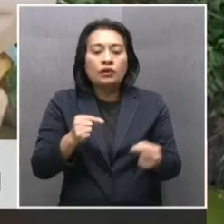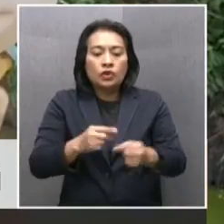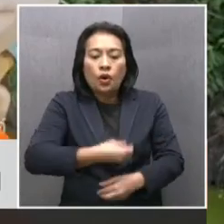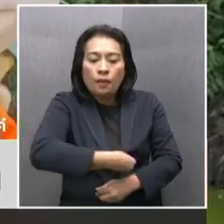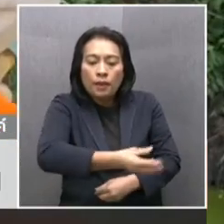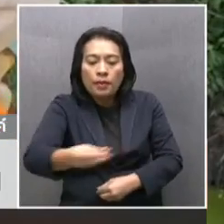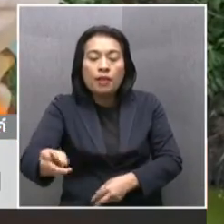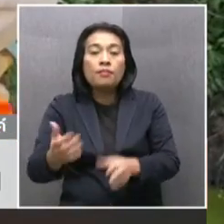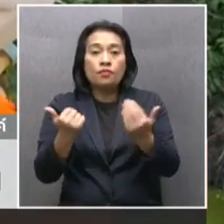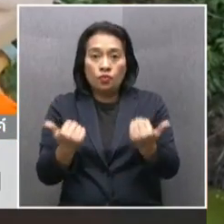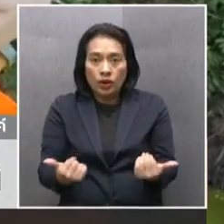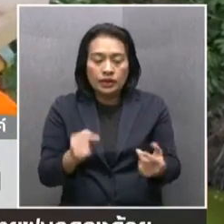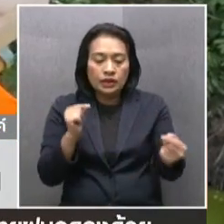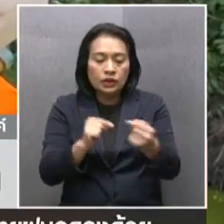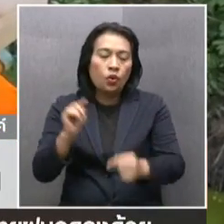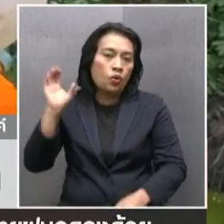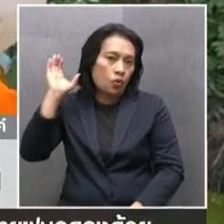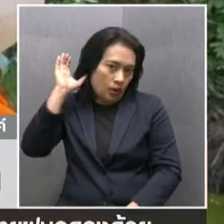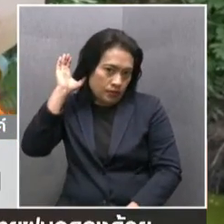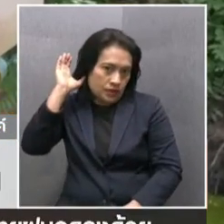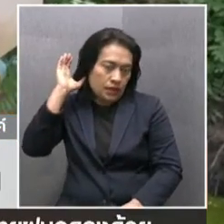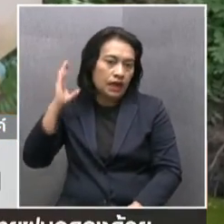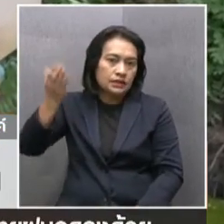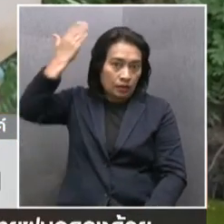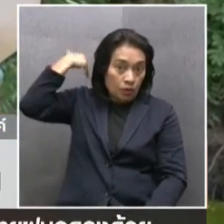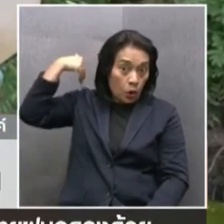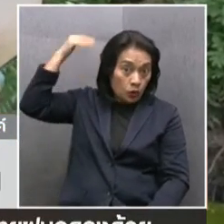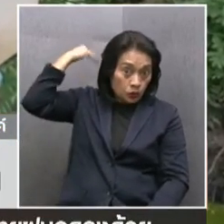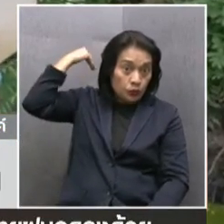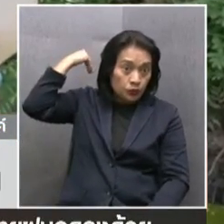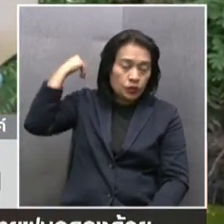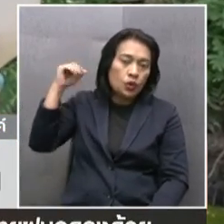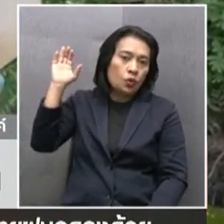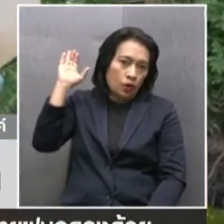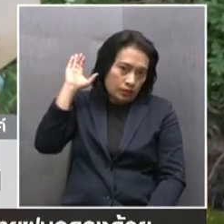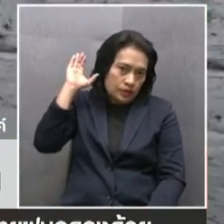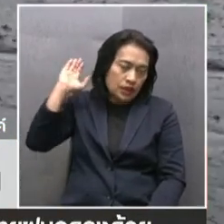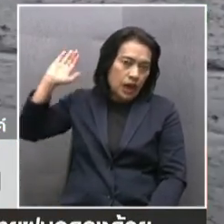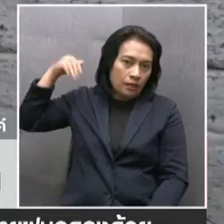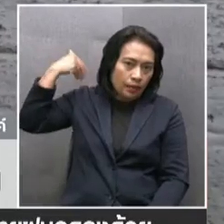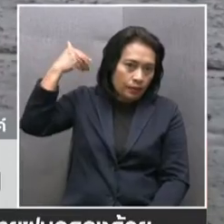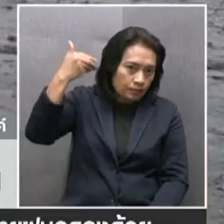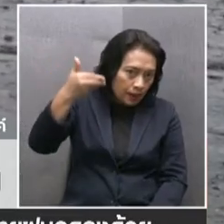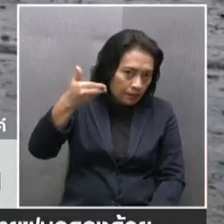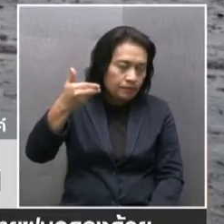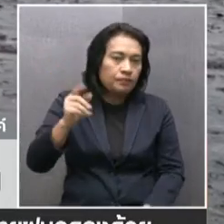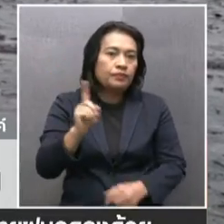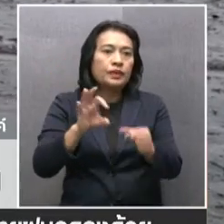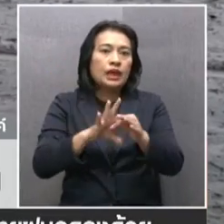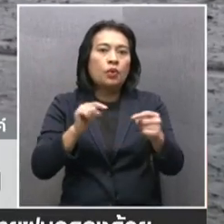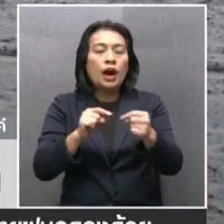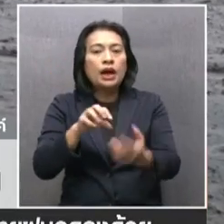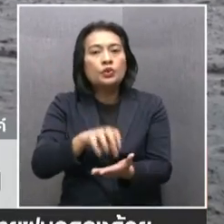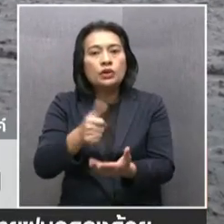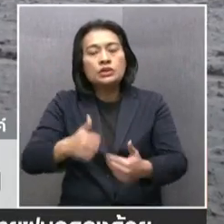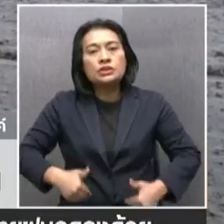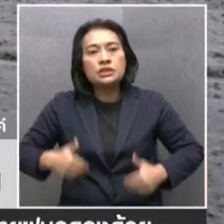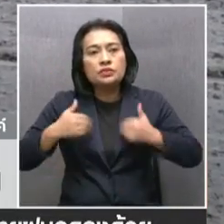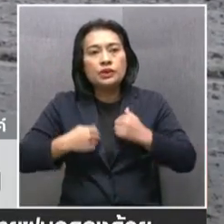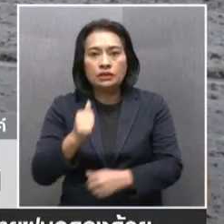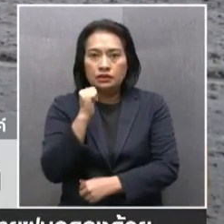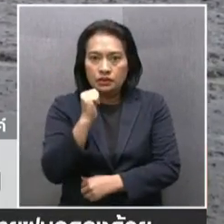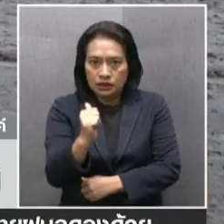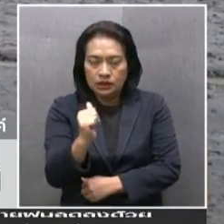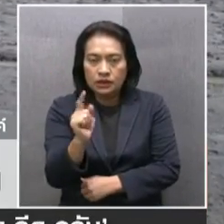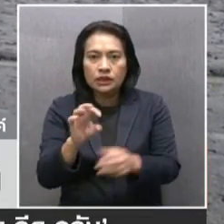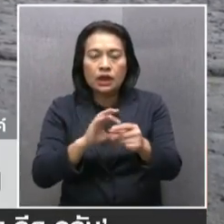นั้นถือเป็นความเชื่อที่สืบทอดต่อกันมาตั้งแต่สมัยโบราณว่าจะได้รับความเป็นสิริมงคลด้วยการบอกกล่